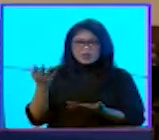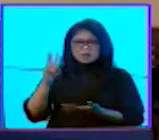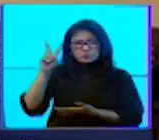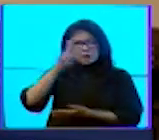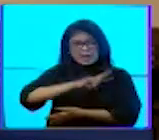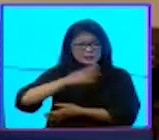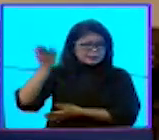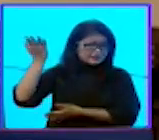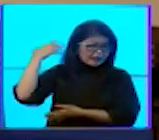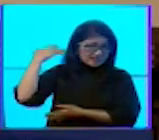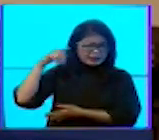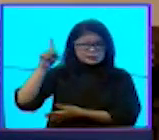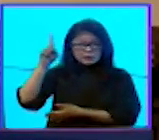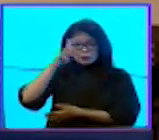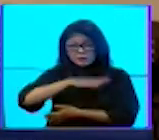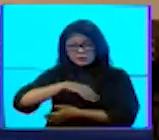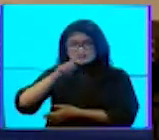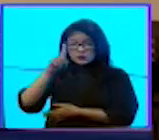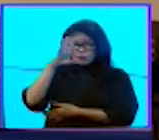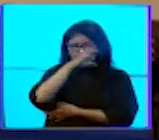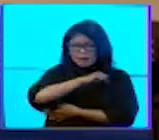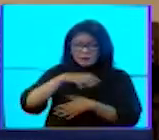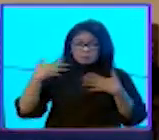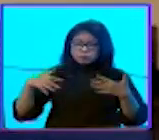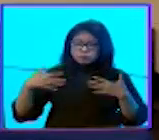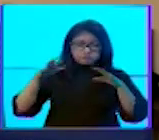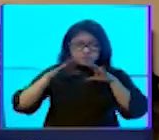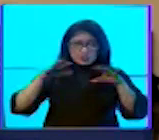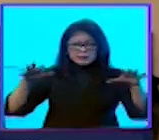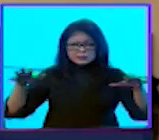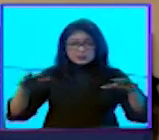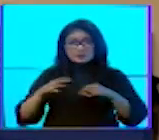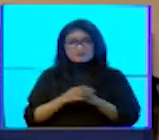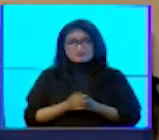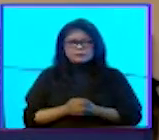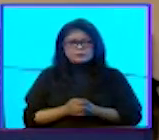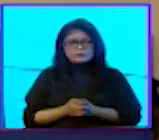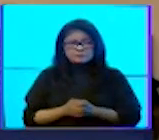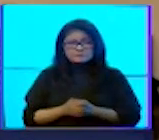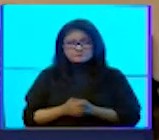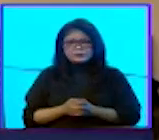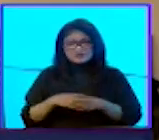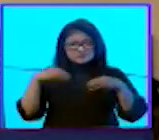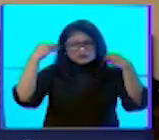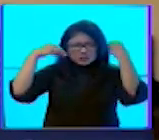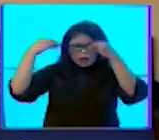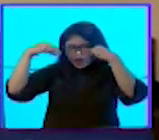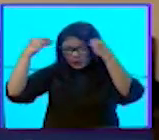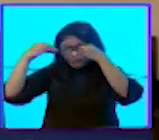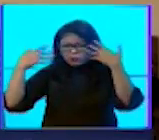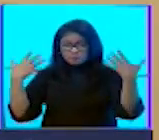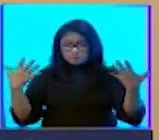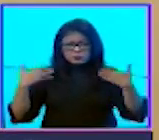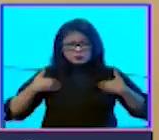satu hari satu malam, itu yang paling banyak. Sehingga memang ya rada bingung, kita rada repot, tapi insya Allah tenaga kita masih siap